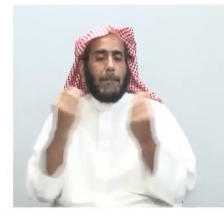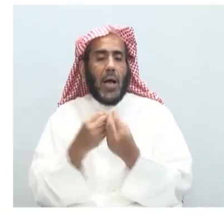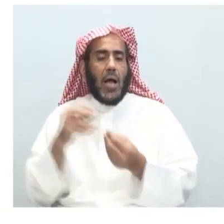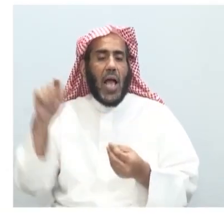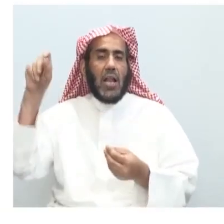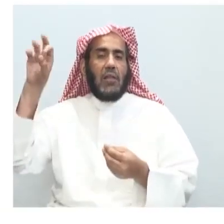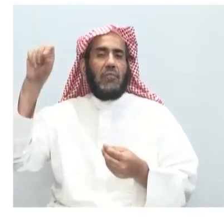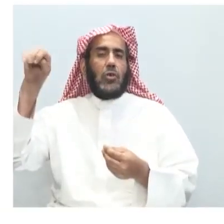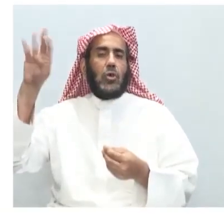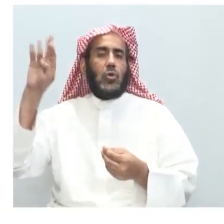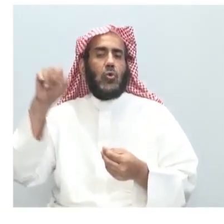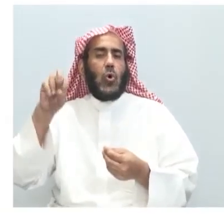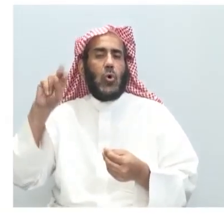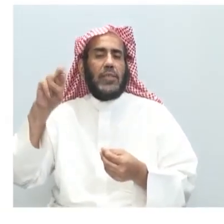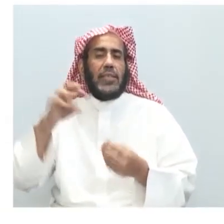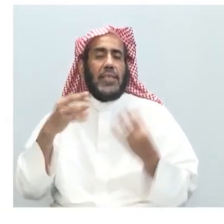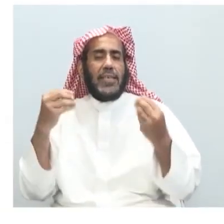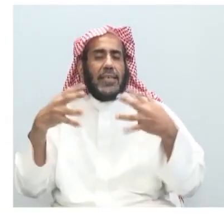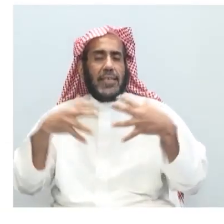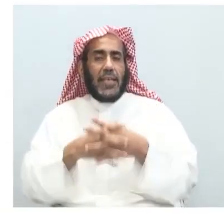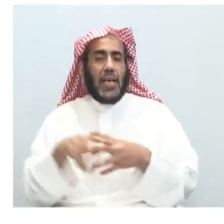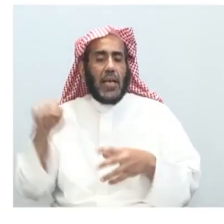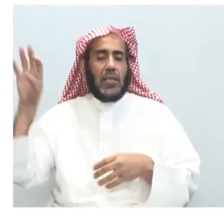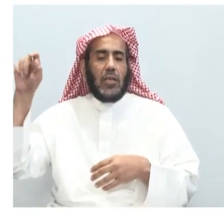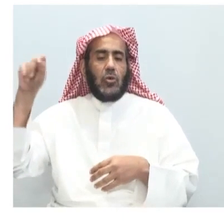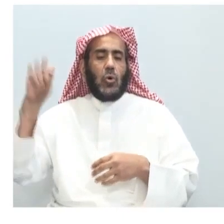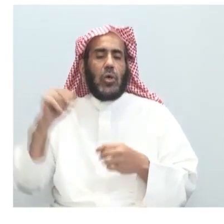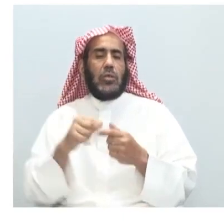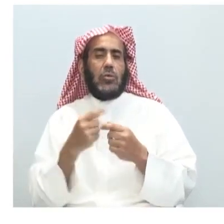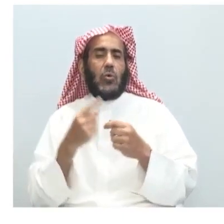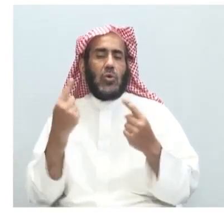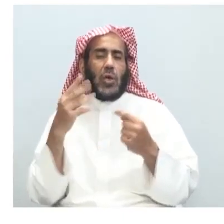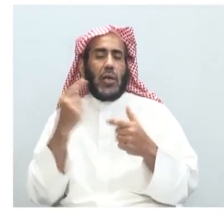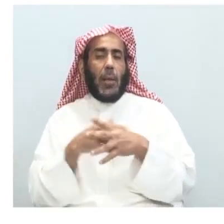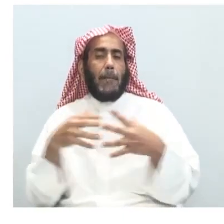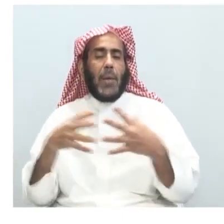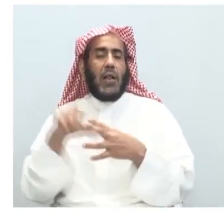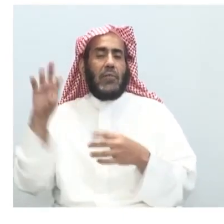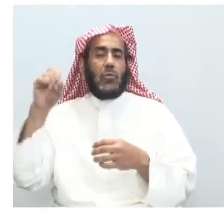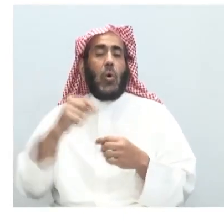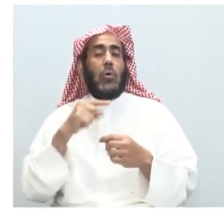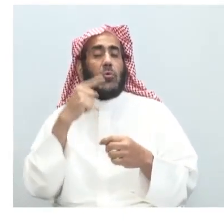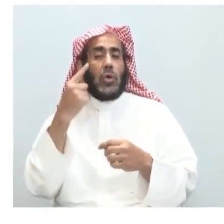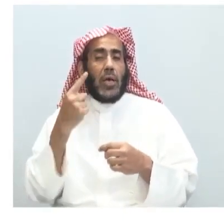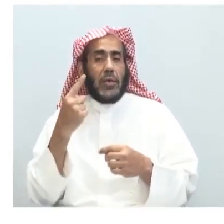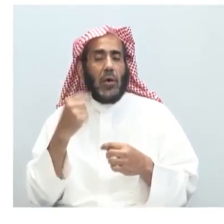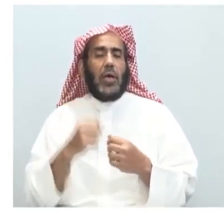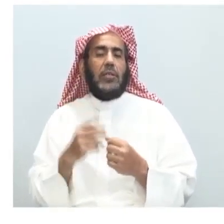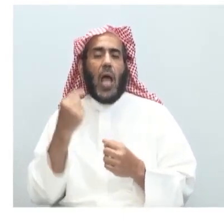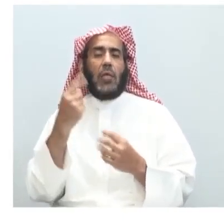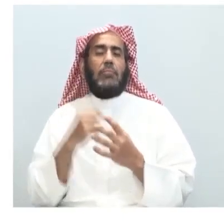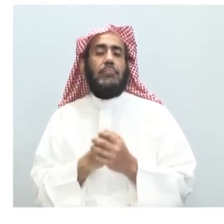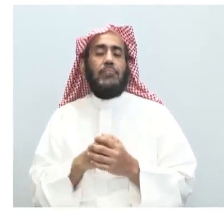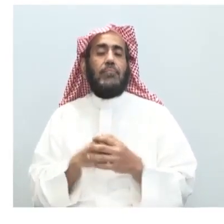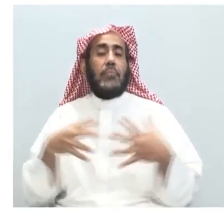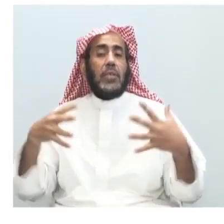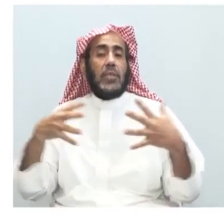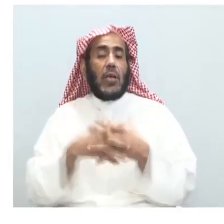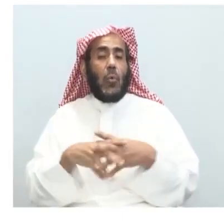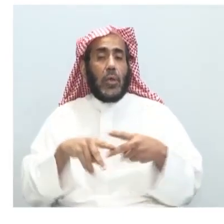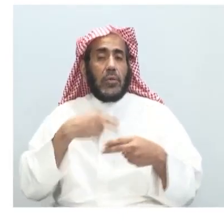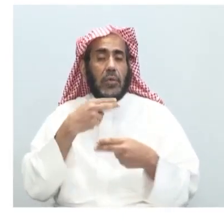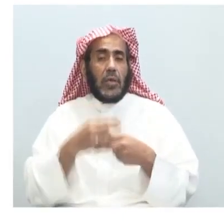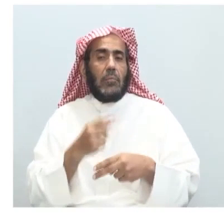الفركتوز هو عباره عن اتحاد الجلوكوز وهو سكر احادي مع الفركتوز وهو ايضا سكر احادي سيتكون